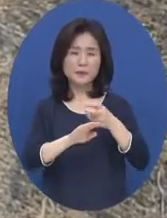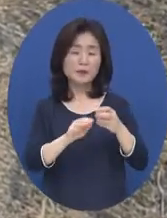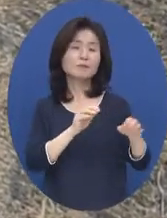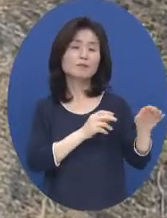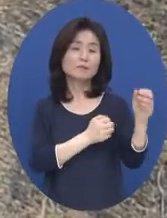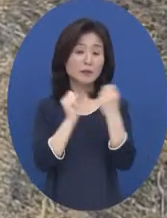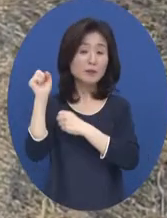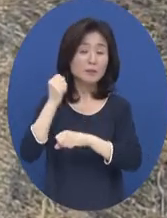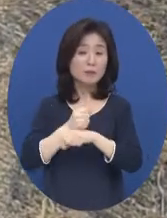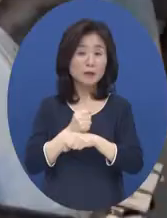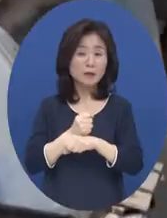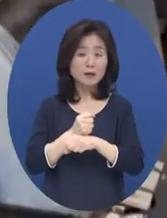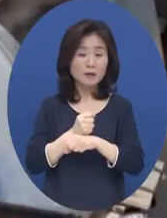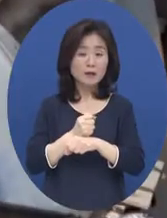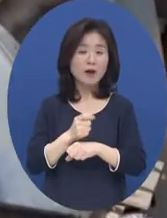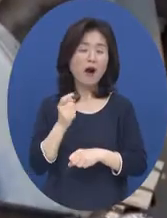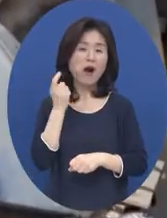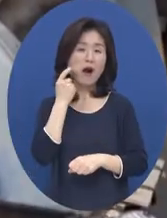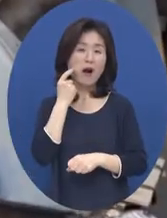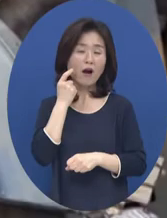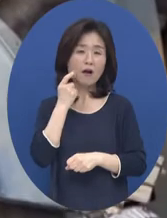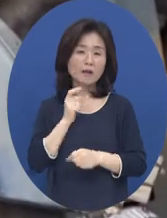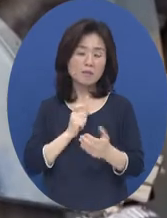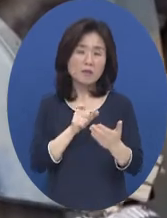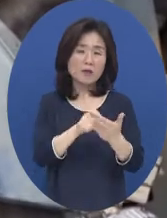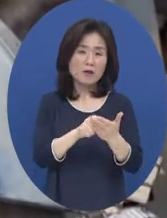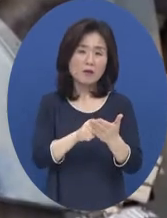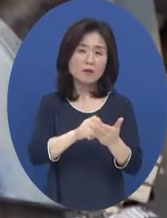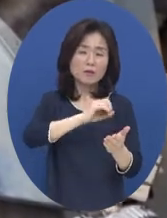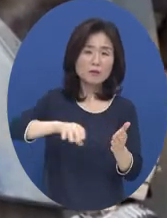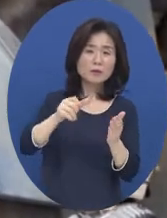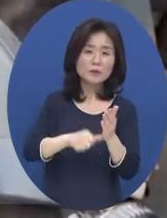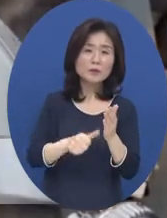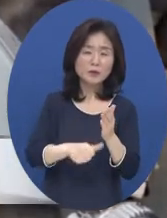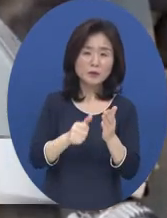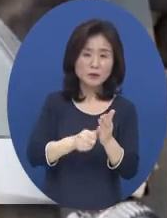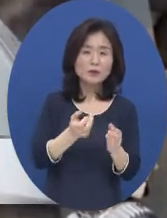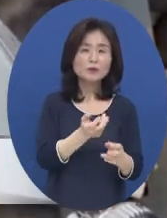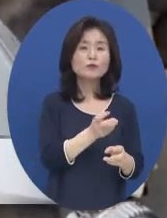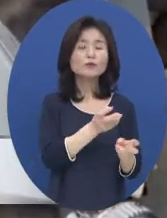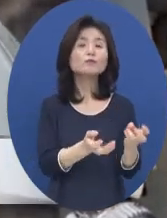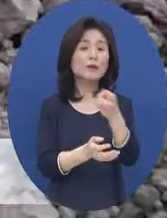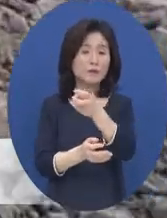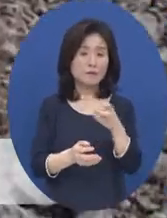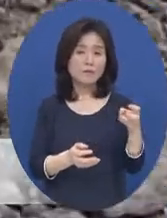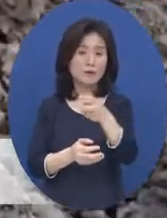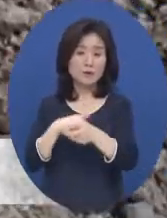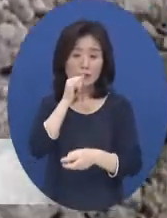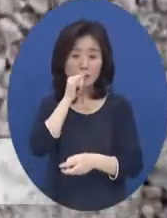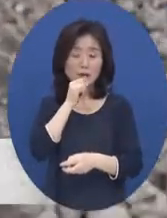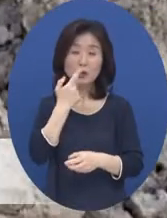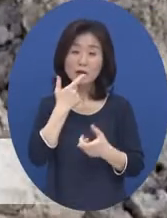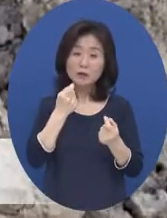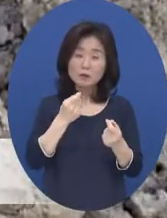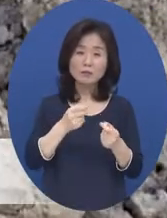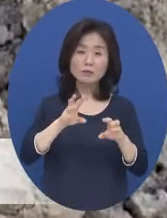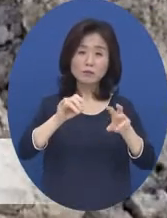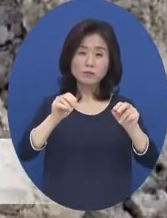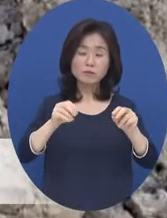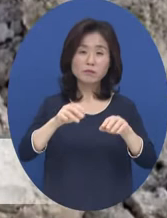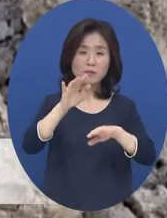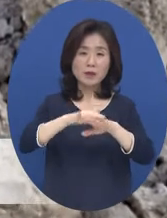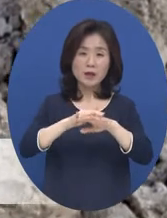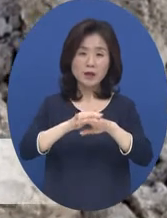오이 처리량을 허위로 입력한 채 폐기물을 운반해 왔습니다. 이렇게 사업장 폐기물인 무기성 오이를 농지에